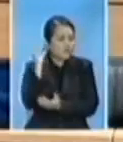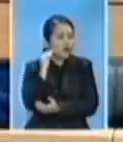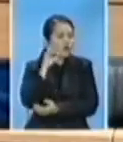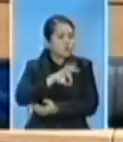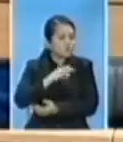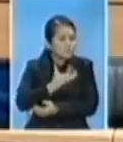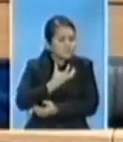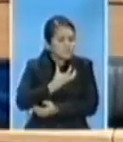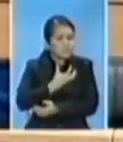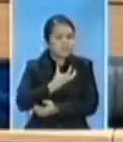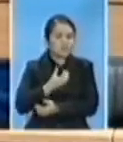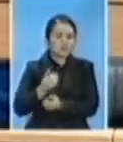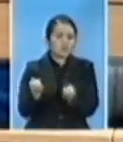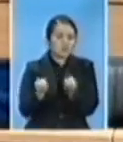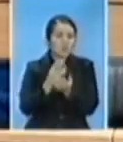ษฎรบางคน